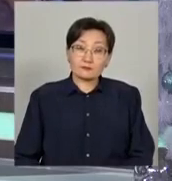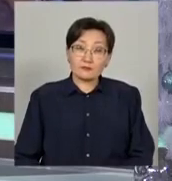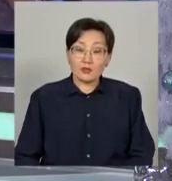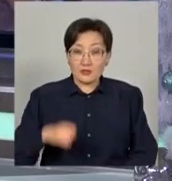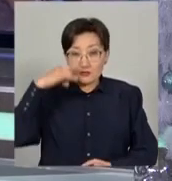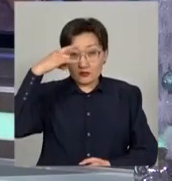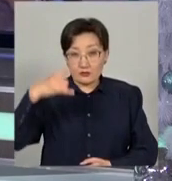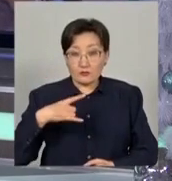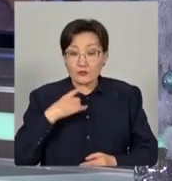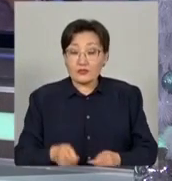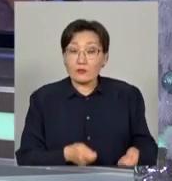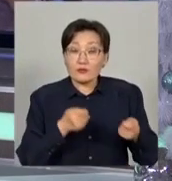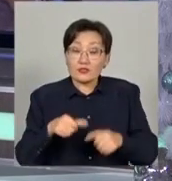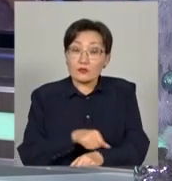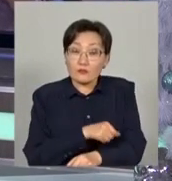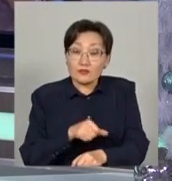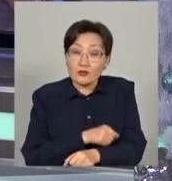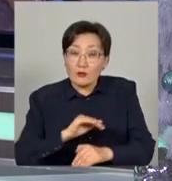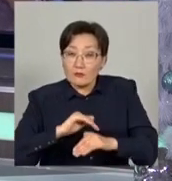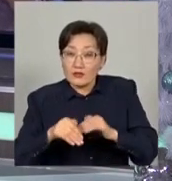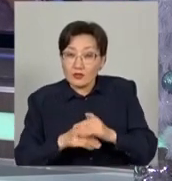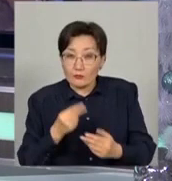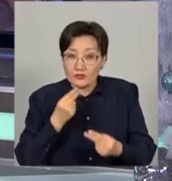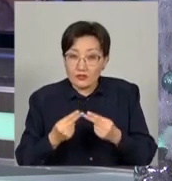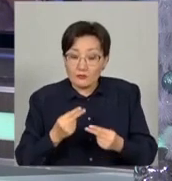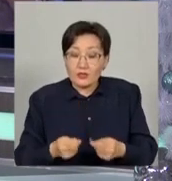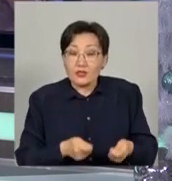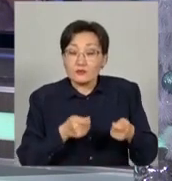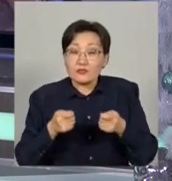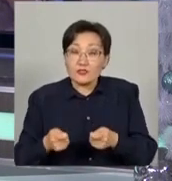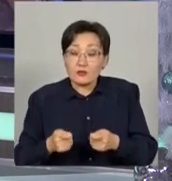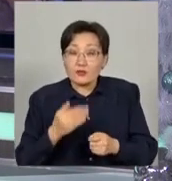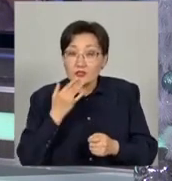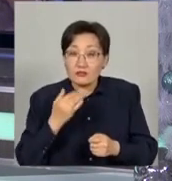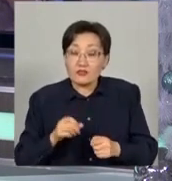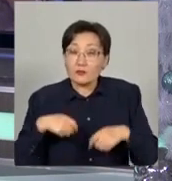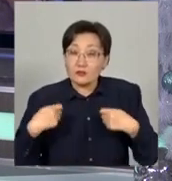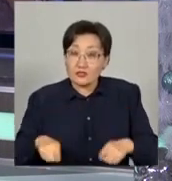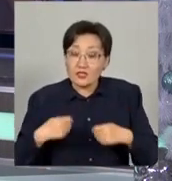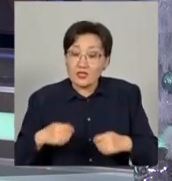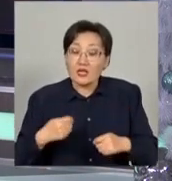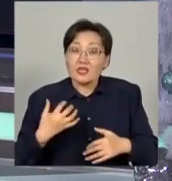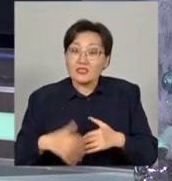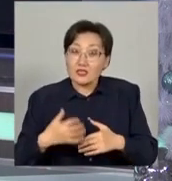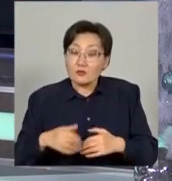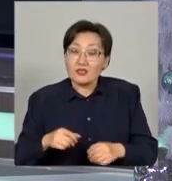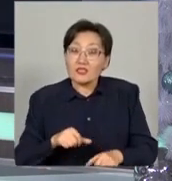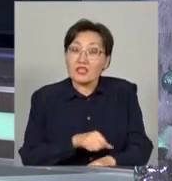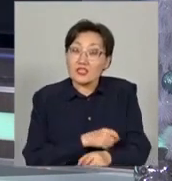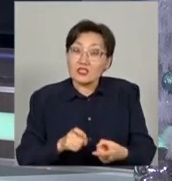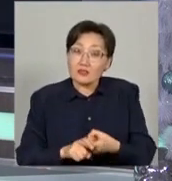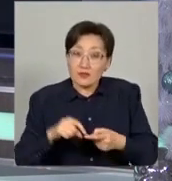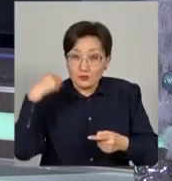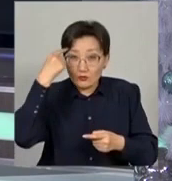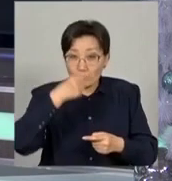Казахстан привозили наркотики под видом продуктов А5 завозили в страну и за рубежа и реализовывали в среде наркозависимых лиц